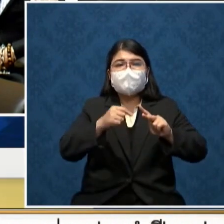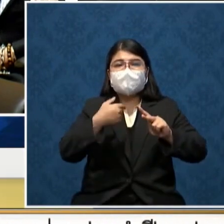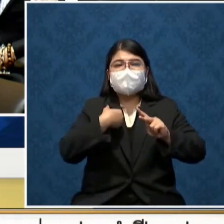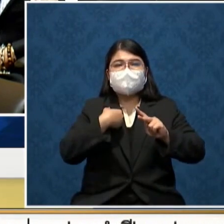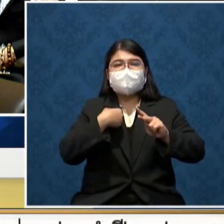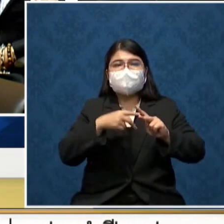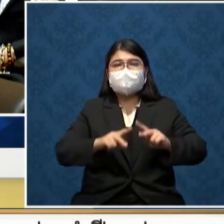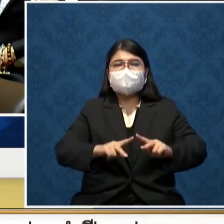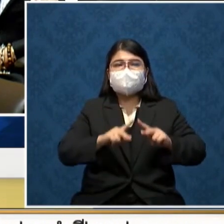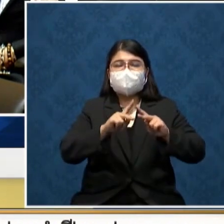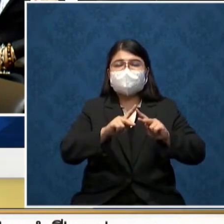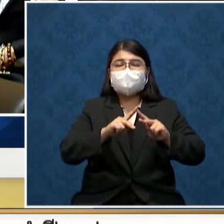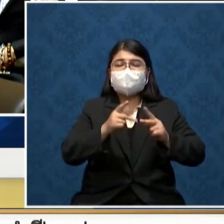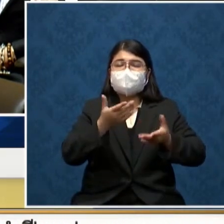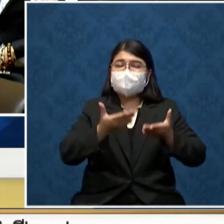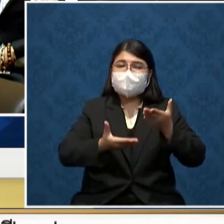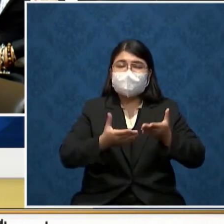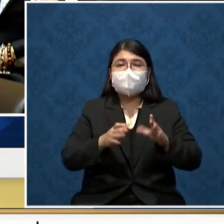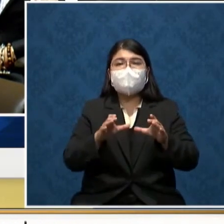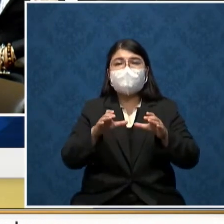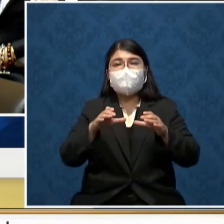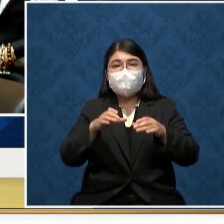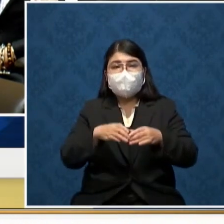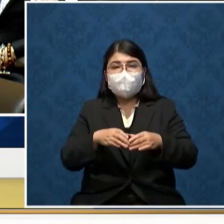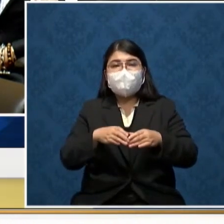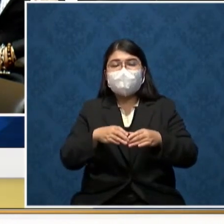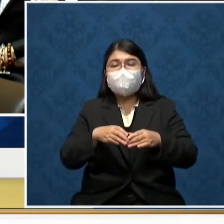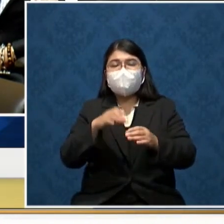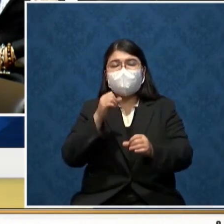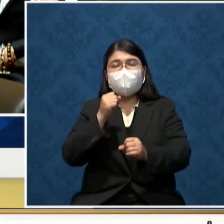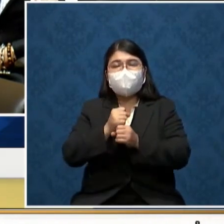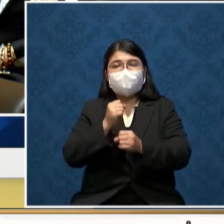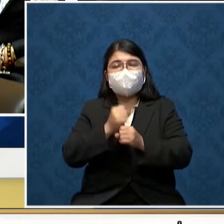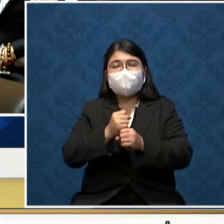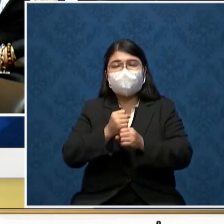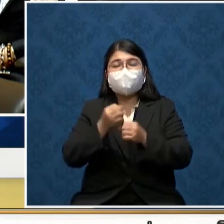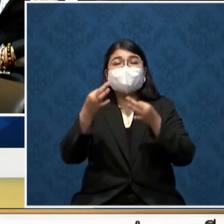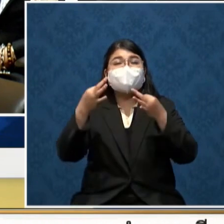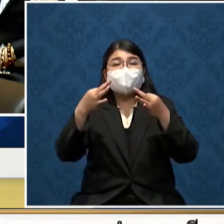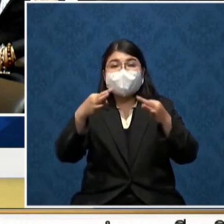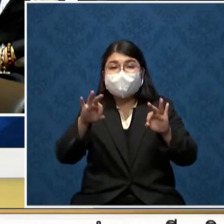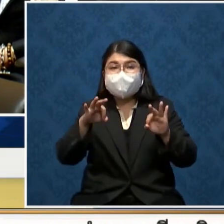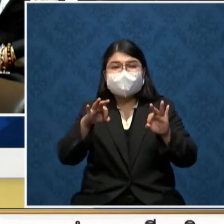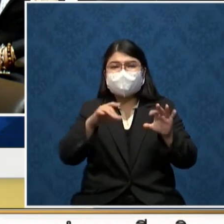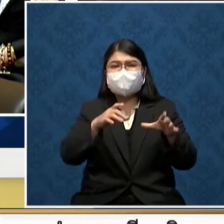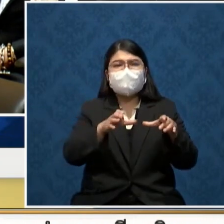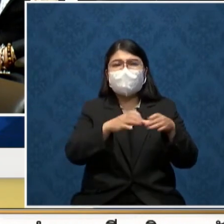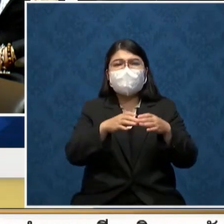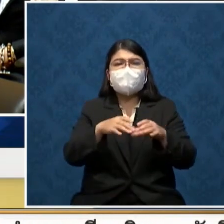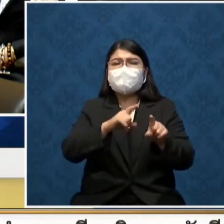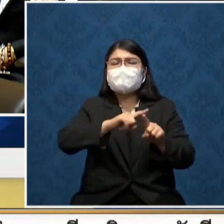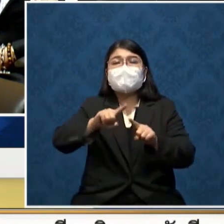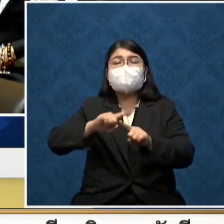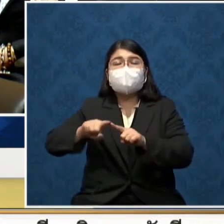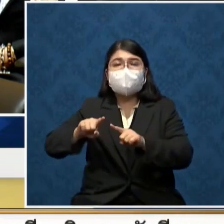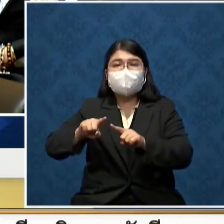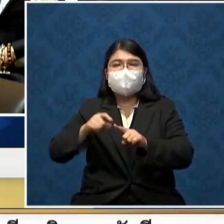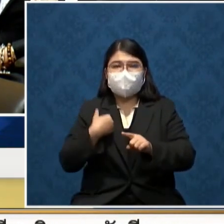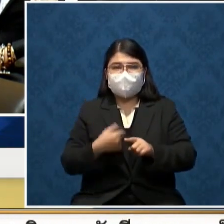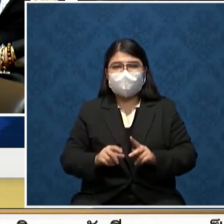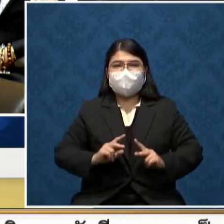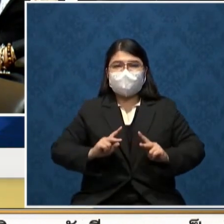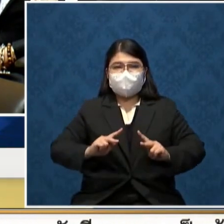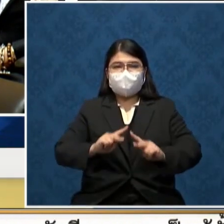ะครับหรือในองค์กรหน่วยงานอิสระนะครับต่างๆนั้นนะครับกระทรวงการค